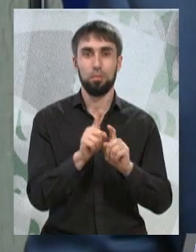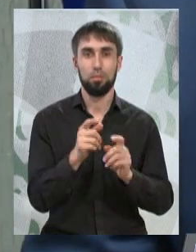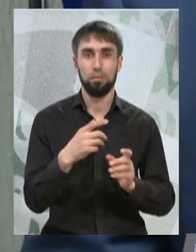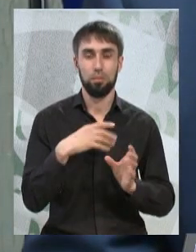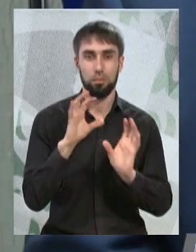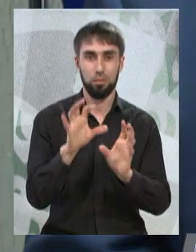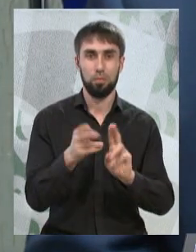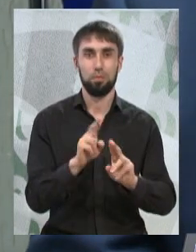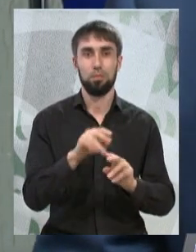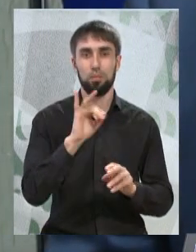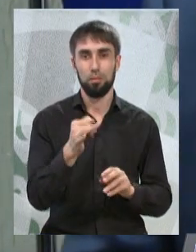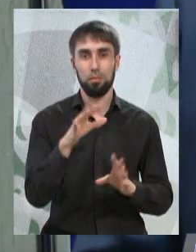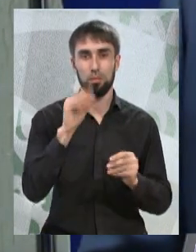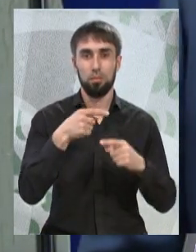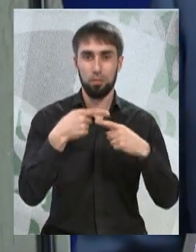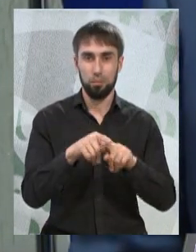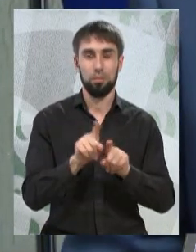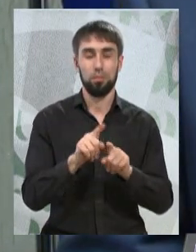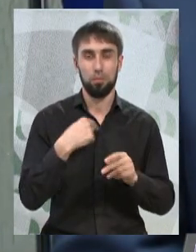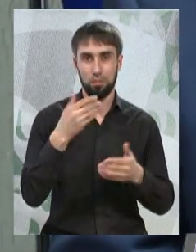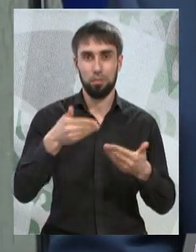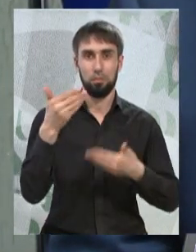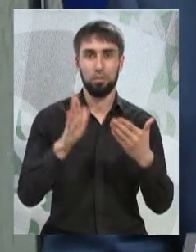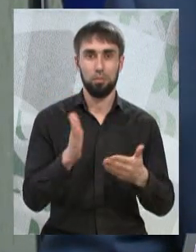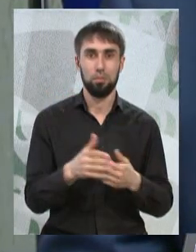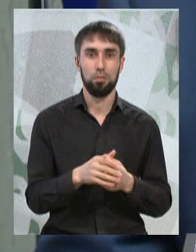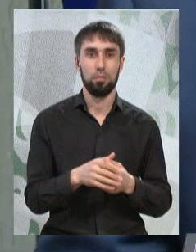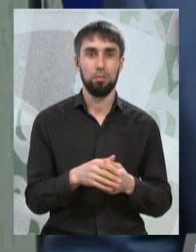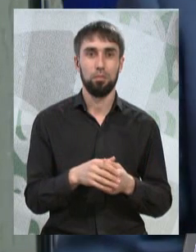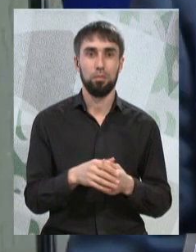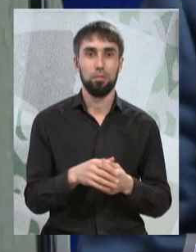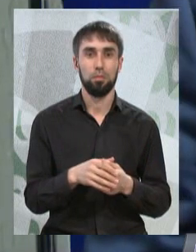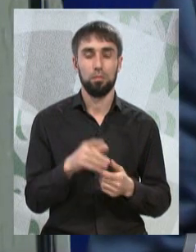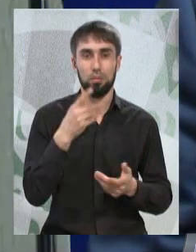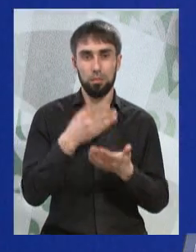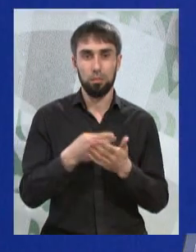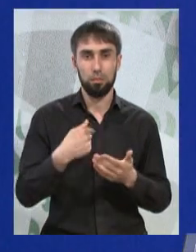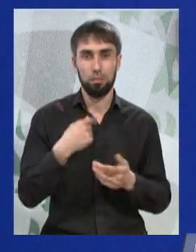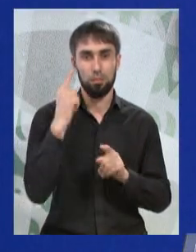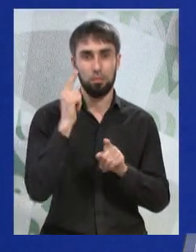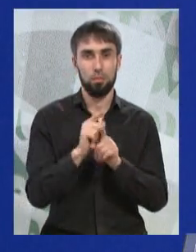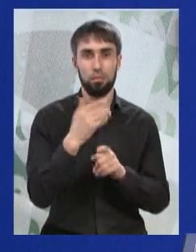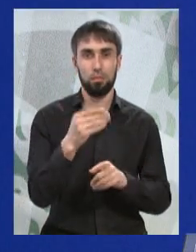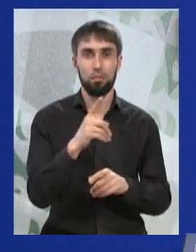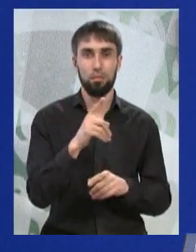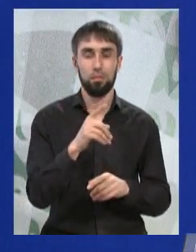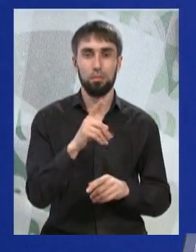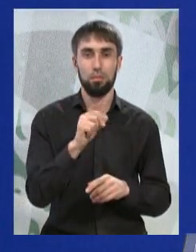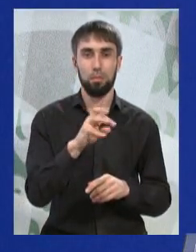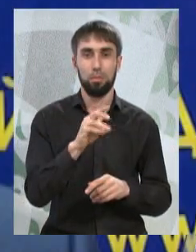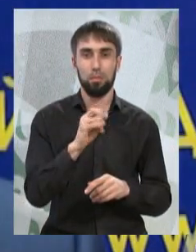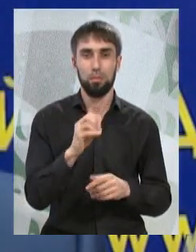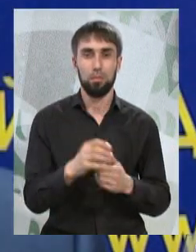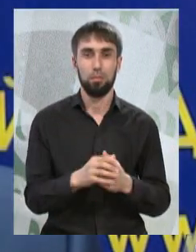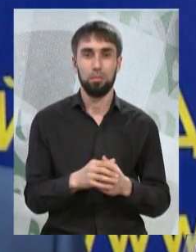мы будем рассматривать, конечно. Ну вот, исходя из тех замечаний, которые для себя-то вывел. Самая главная задача – это